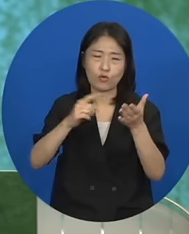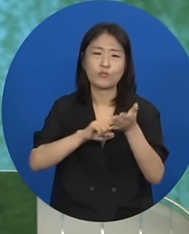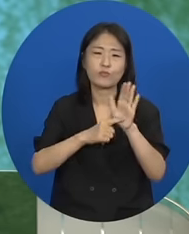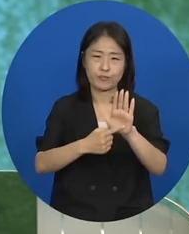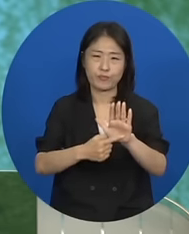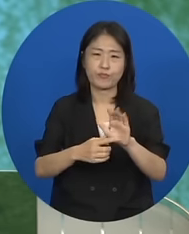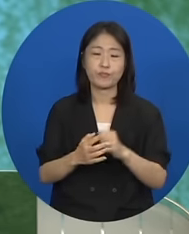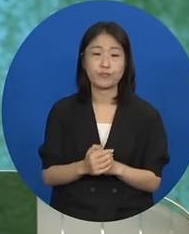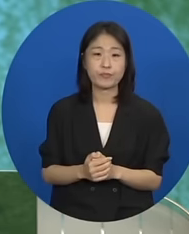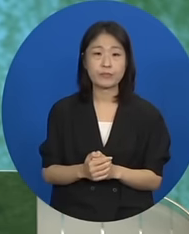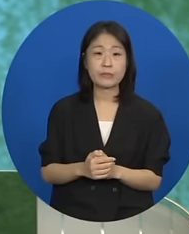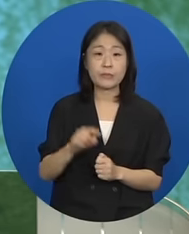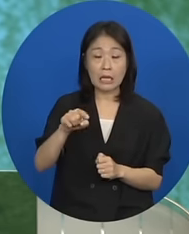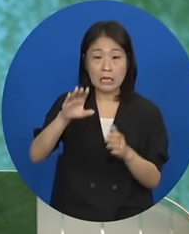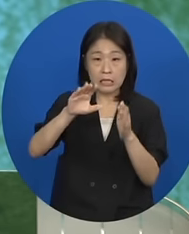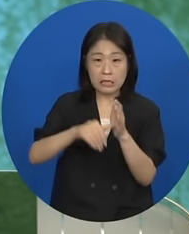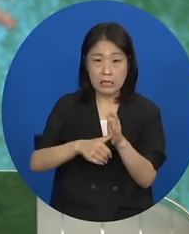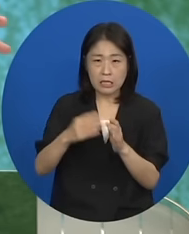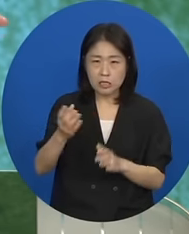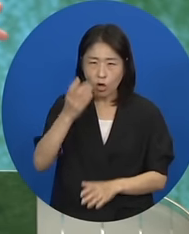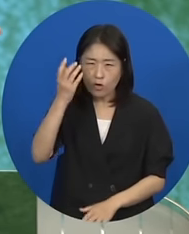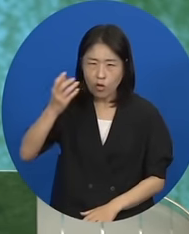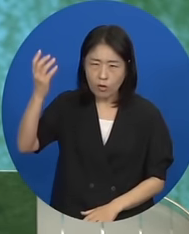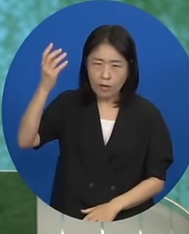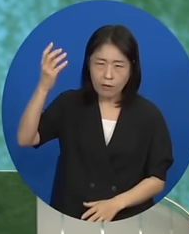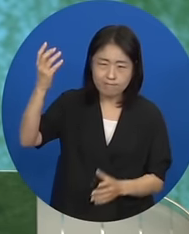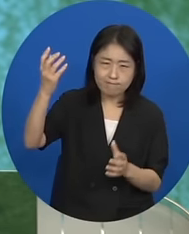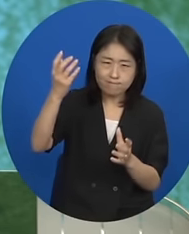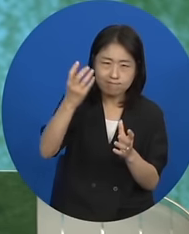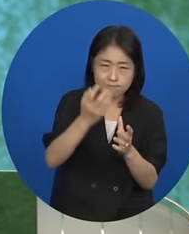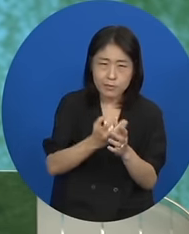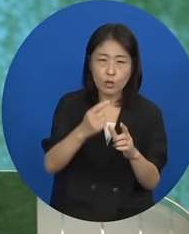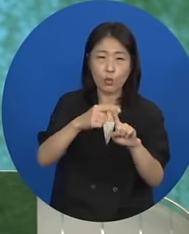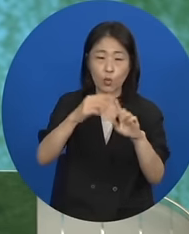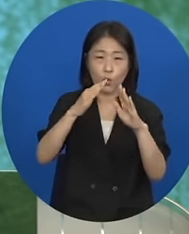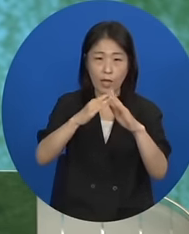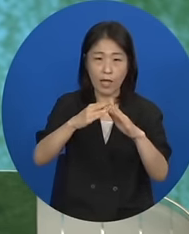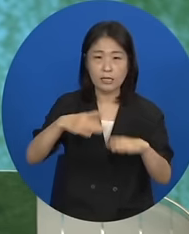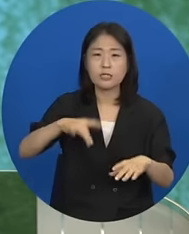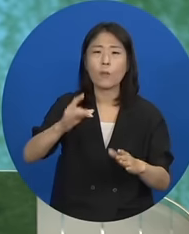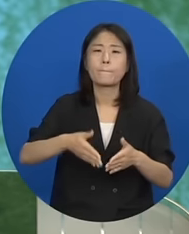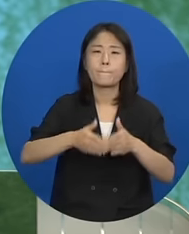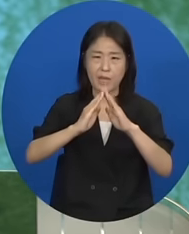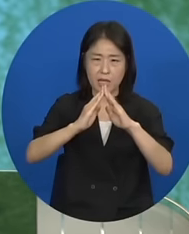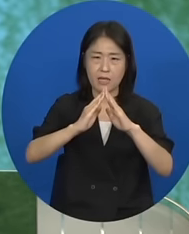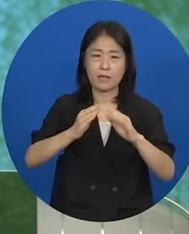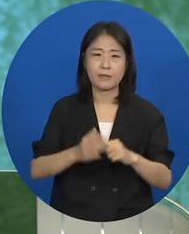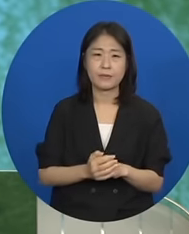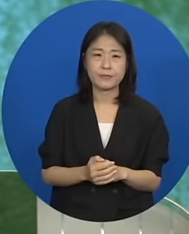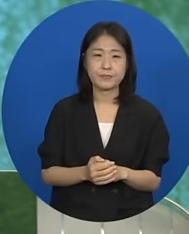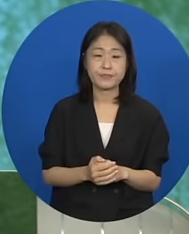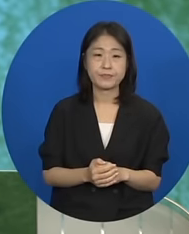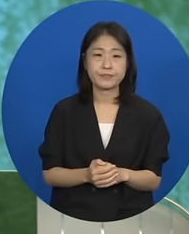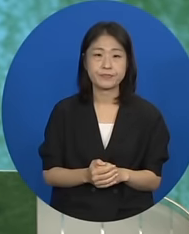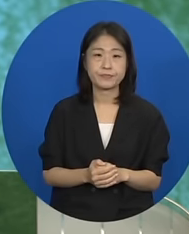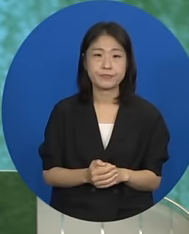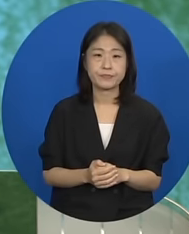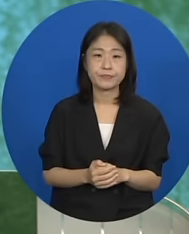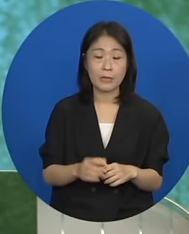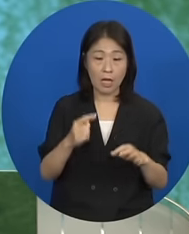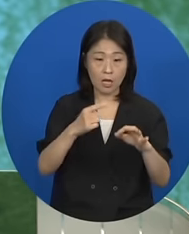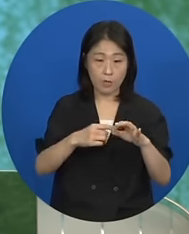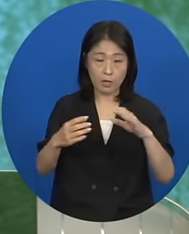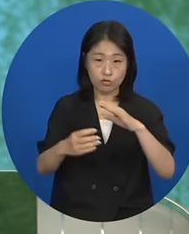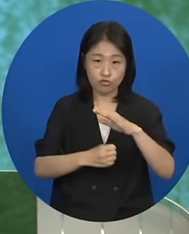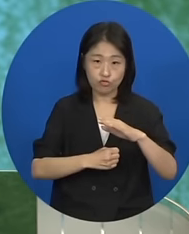강림이 임하면서 교회가 탄생을 하죠 우리가 맥추절 때에 바로이 헌금을 리케 기금으로 드리는